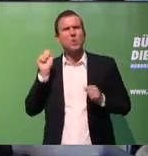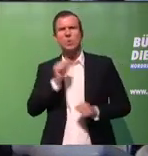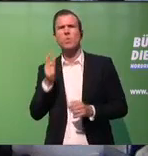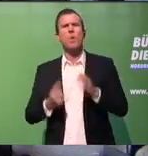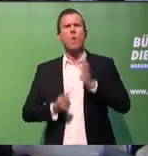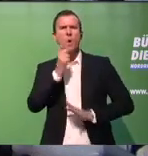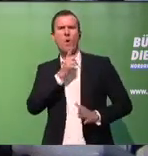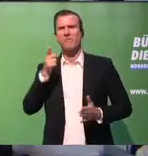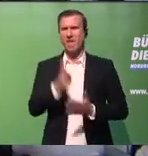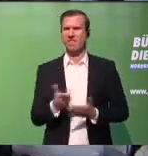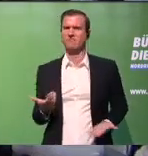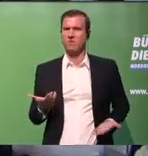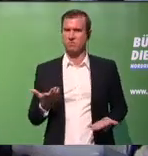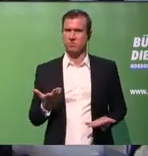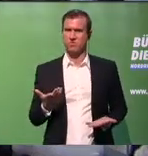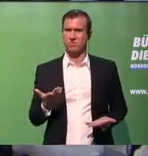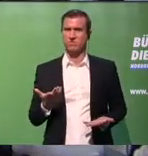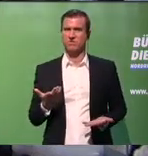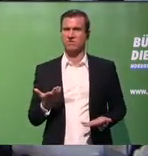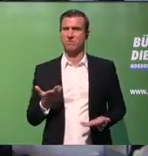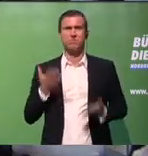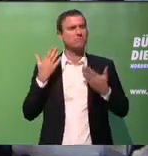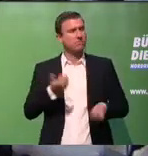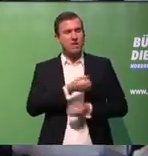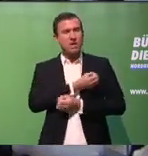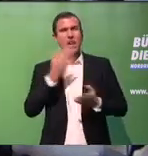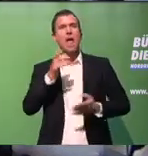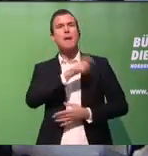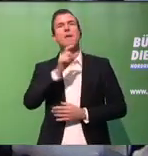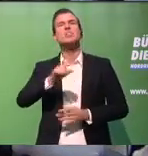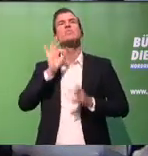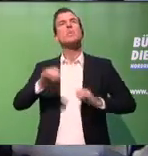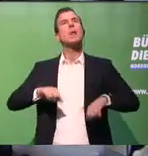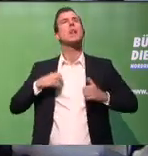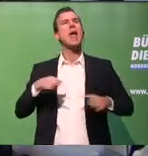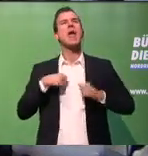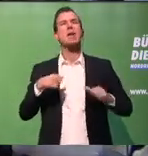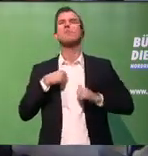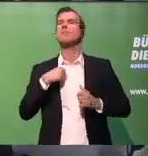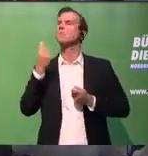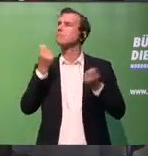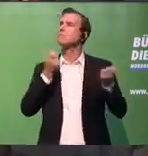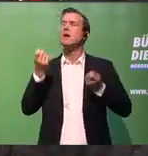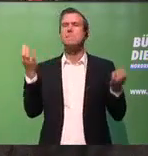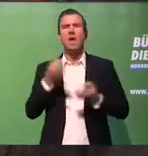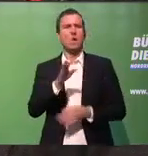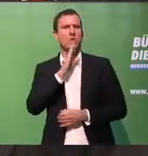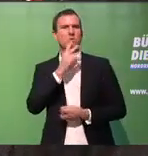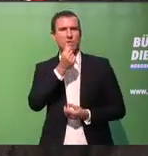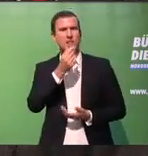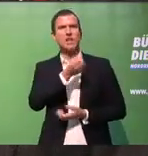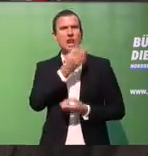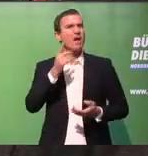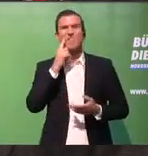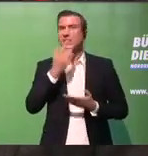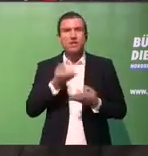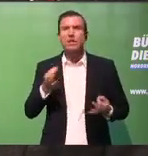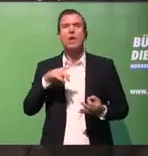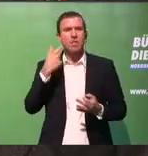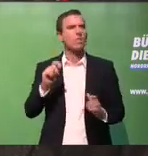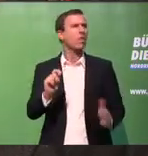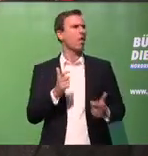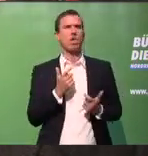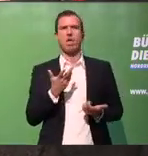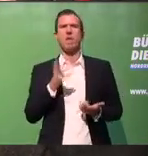Aufgabe? Es ist unstreitig, dass die Menschen genug zum Leben haben müssen. Ansonsten bleiben sie weiterhin verschlossen und blind